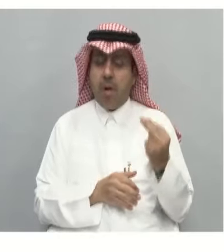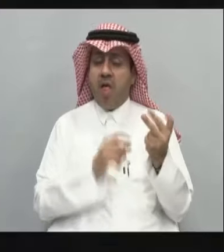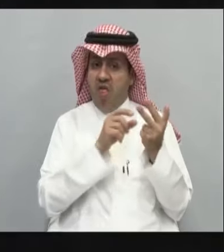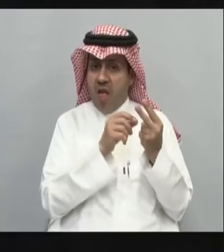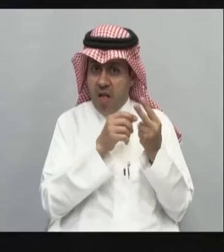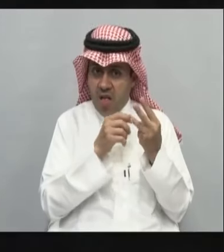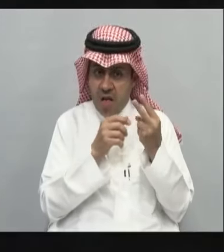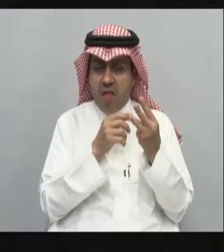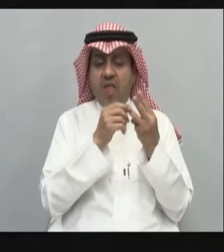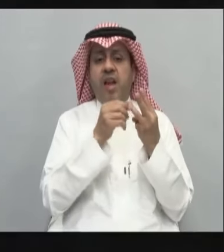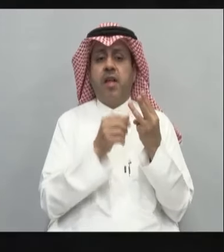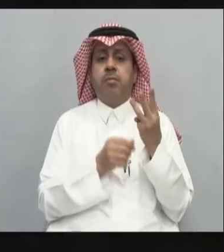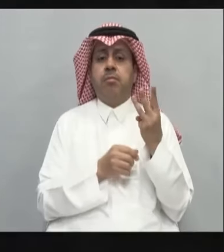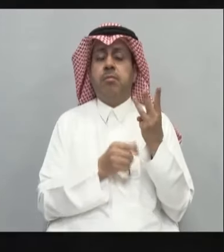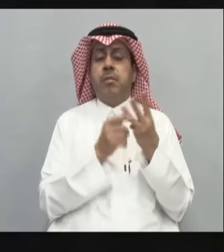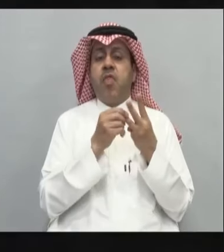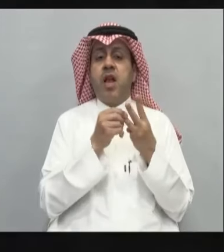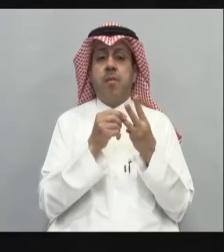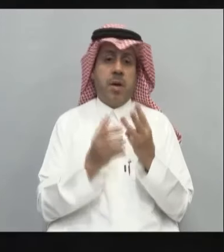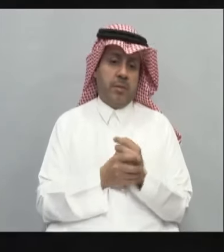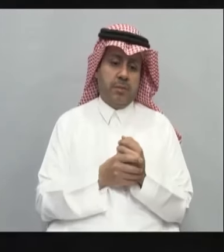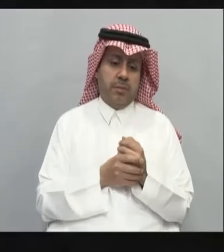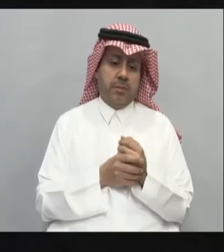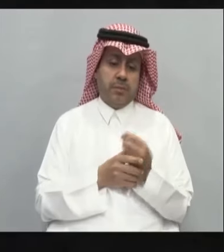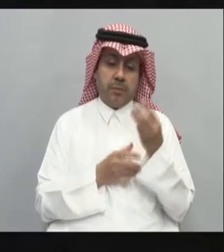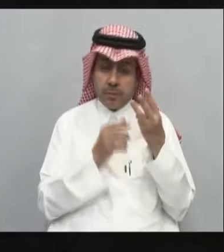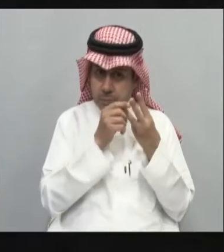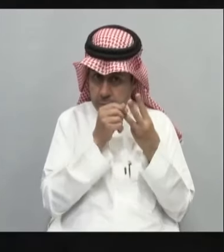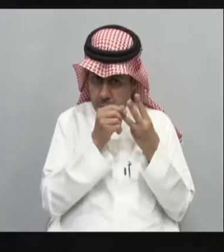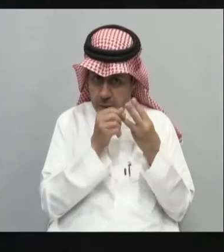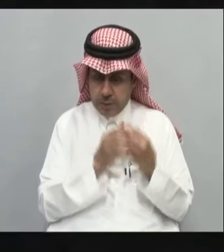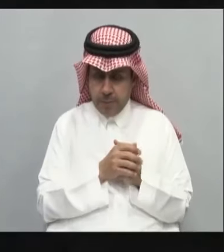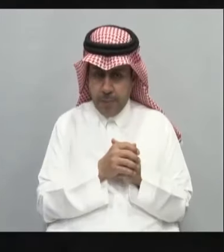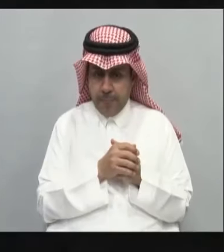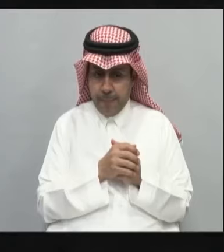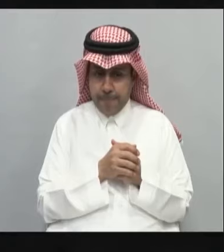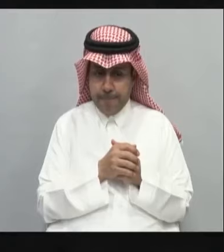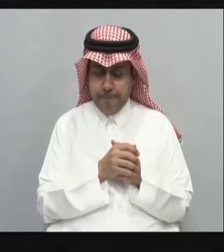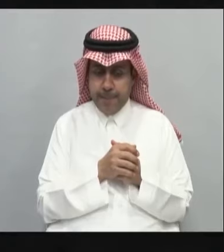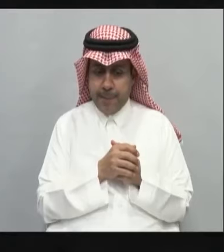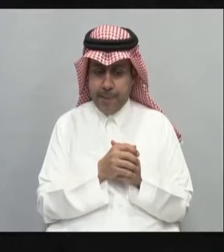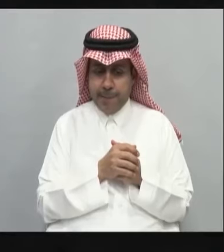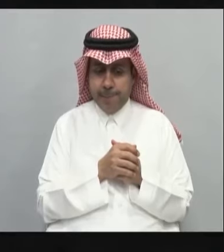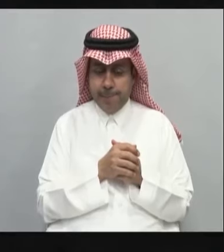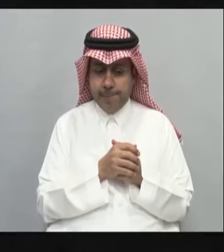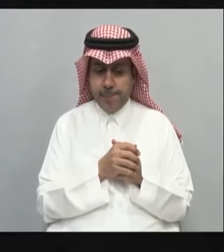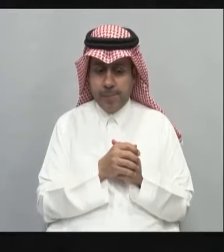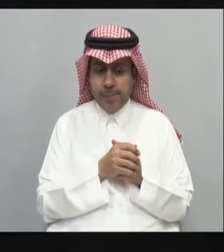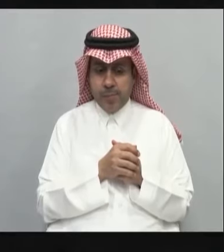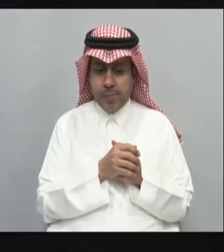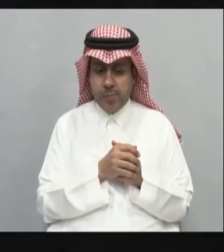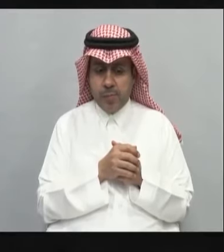الثالثه ما هي الفائده الثالثه الفائده الاولى هذه هي الفائده الثانيه كذلك ظاهره امامكم